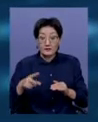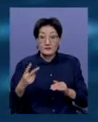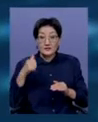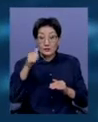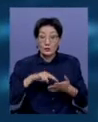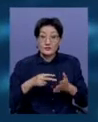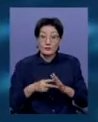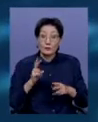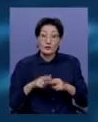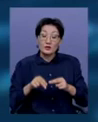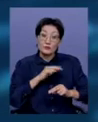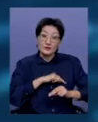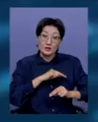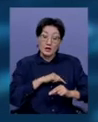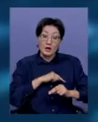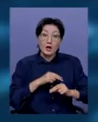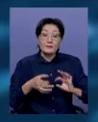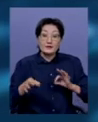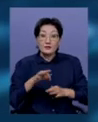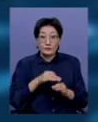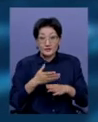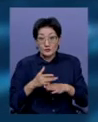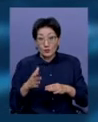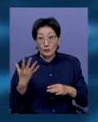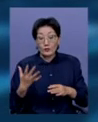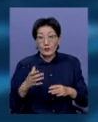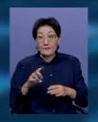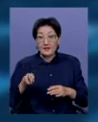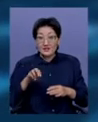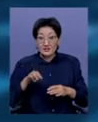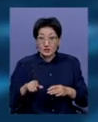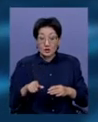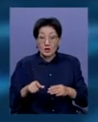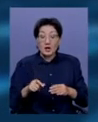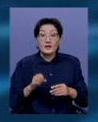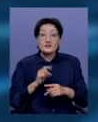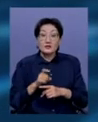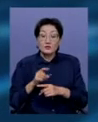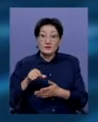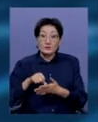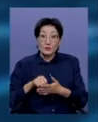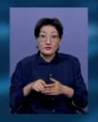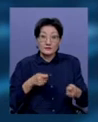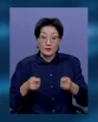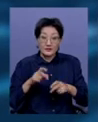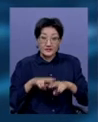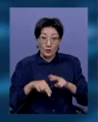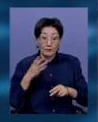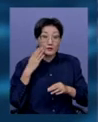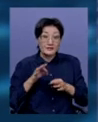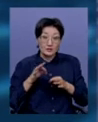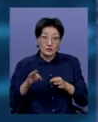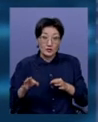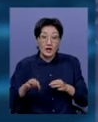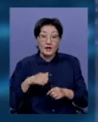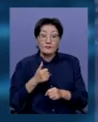года планировалось завершить работы. На проект было выделено более миллиарда тенге. Заказчиком выступают управление строительства Алматинской области,